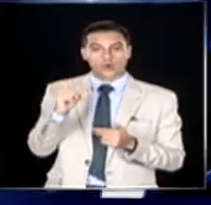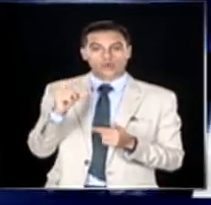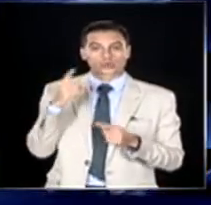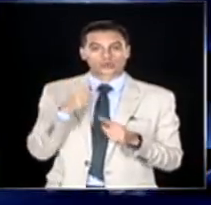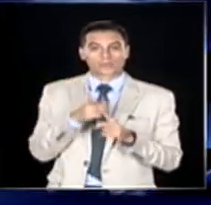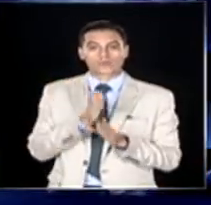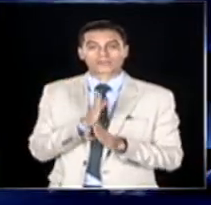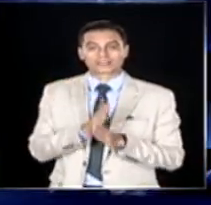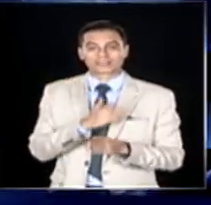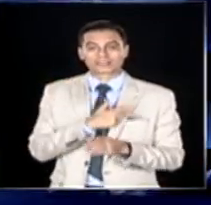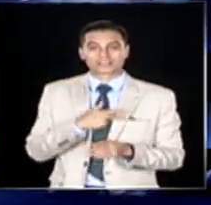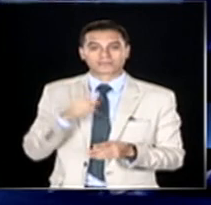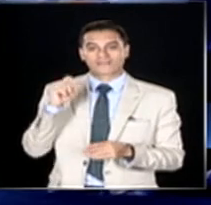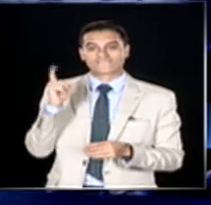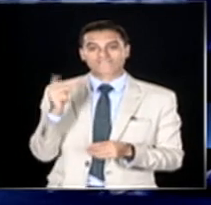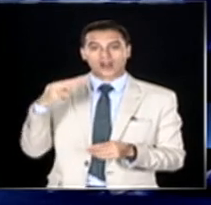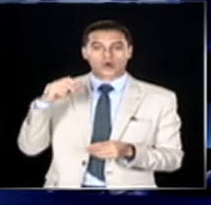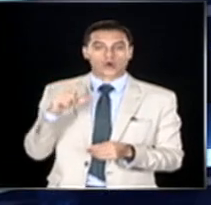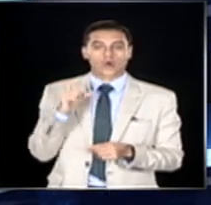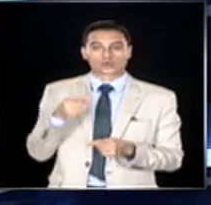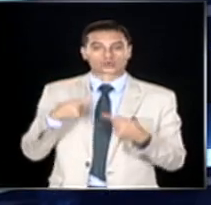هدف بلا مقابل.